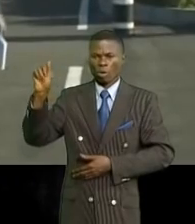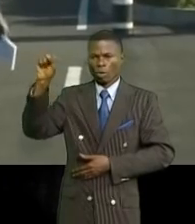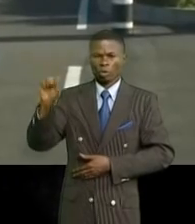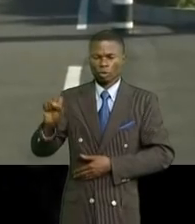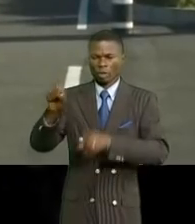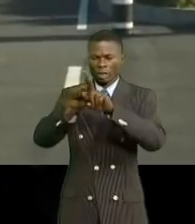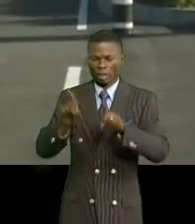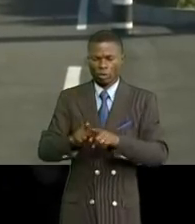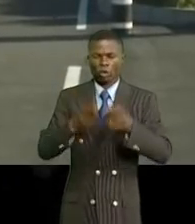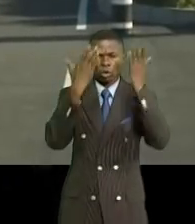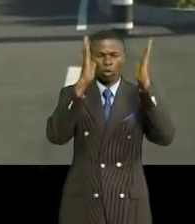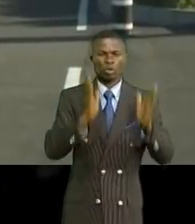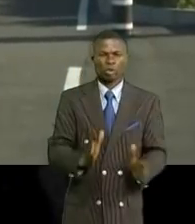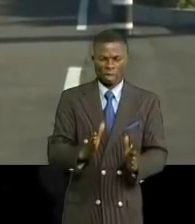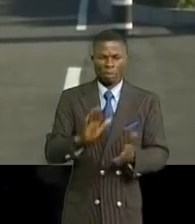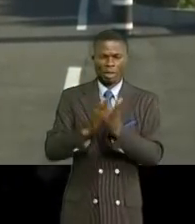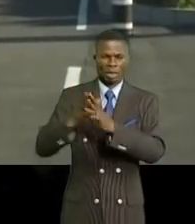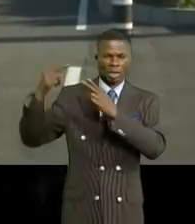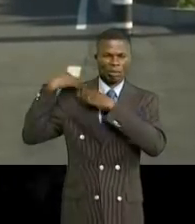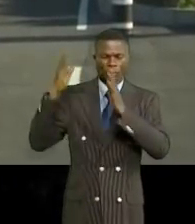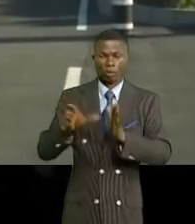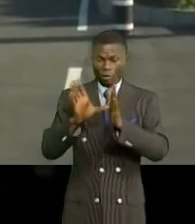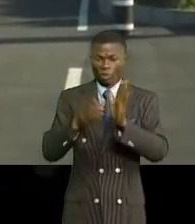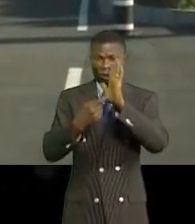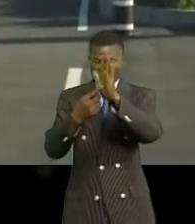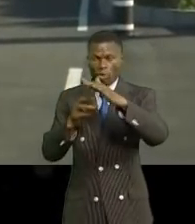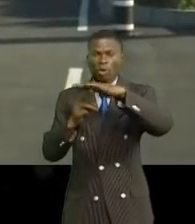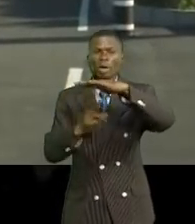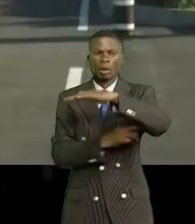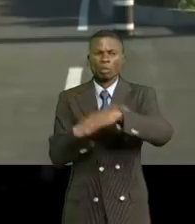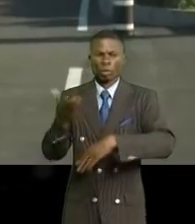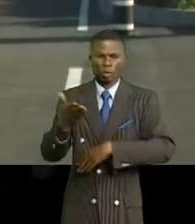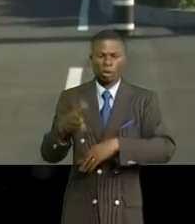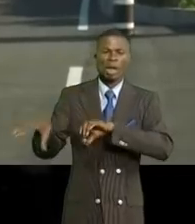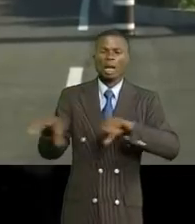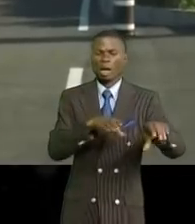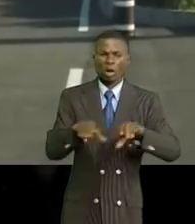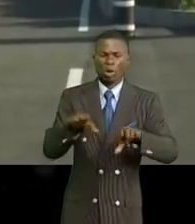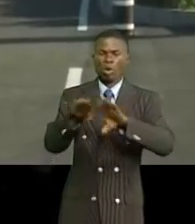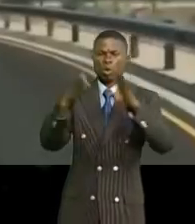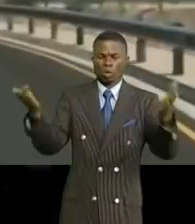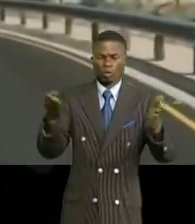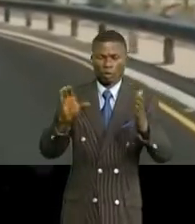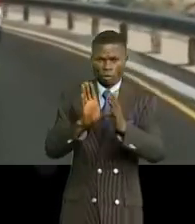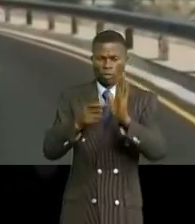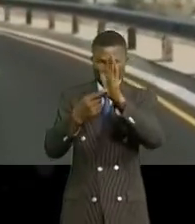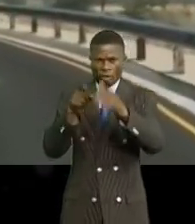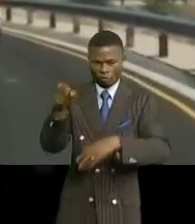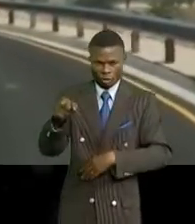vous allez découvrir ce mage de longueur de ces ponts mais également de la cérémonie dans son entièreté